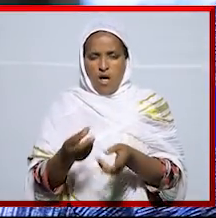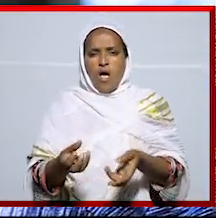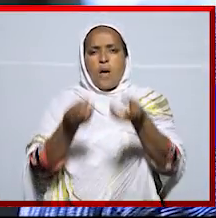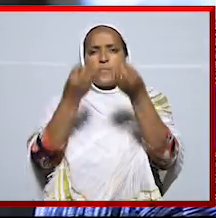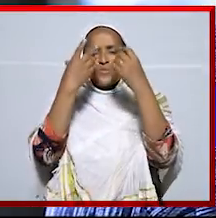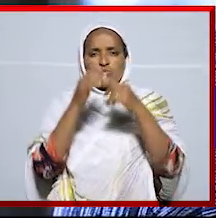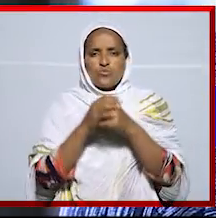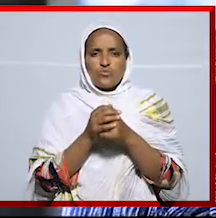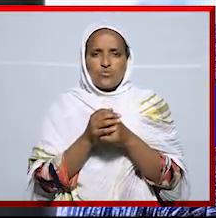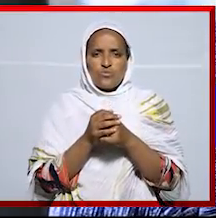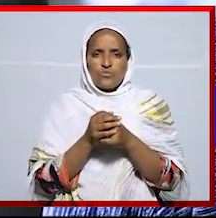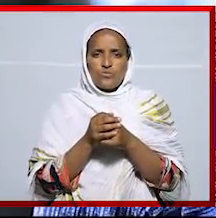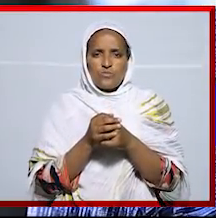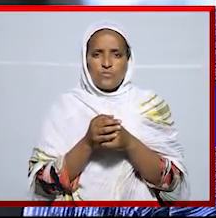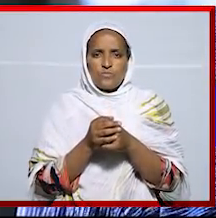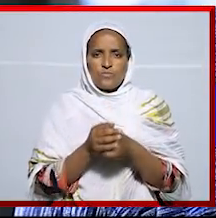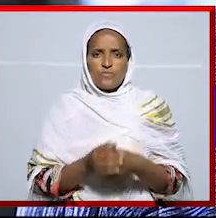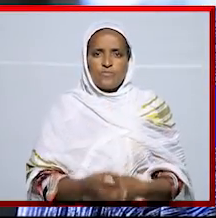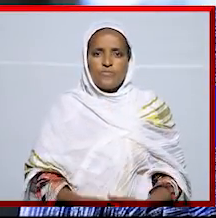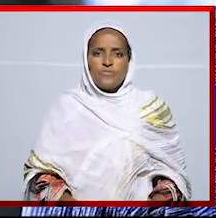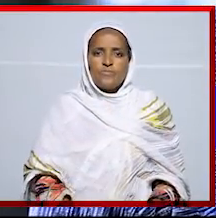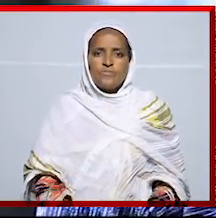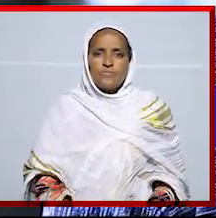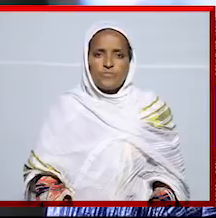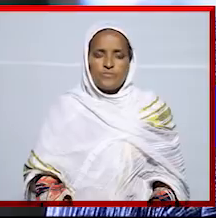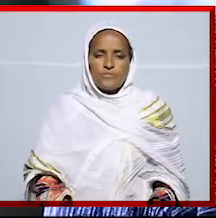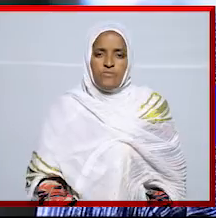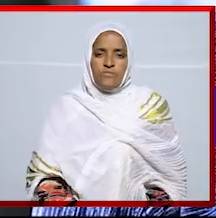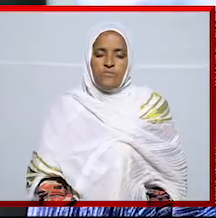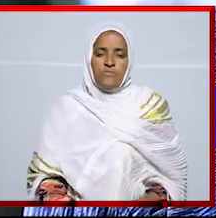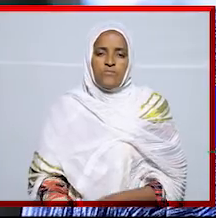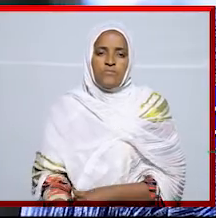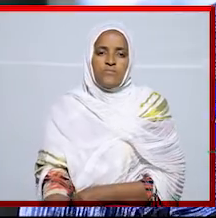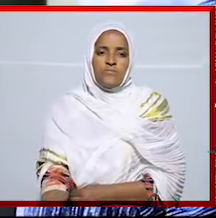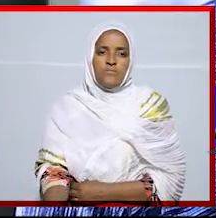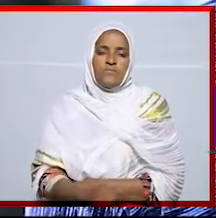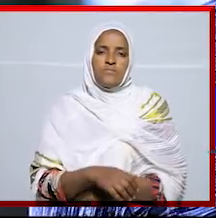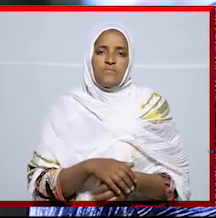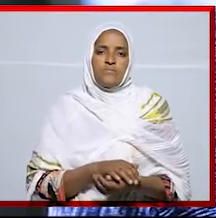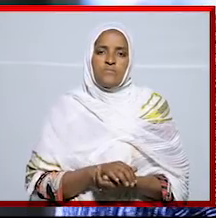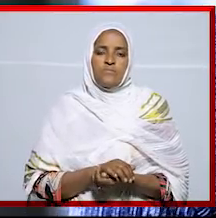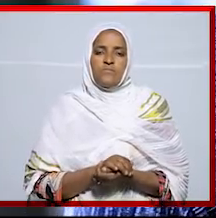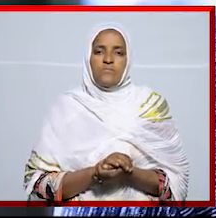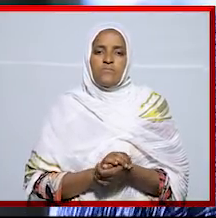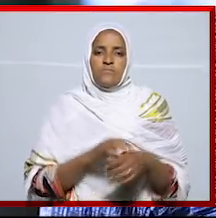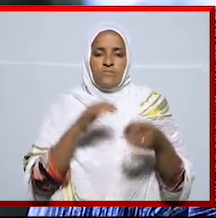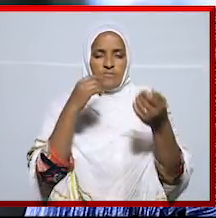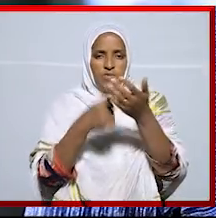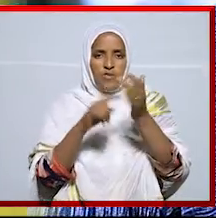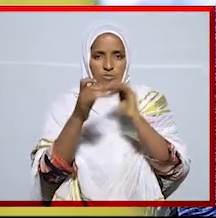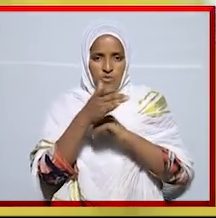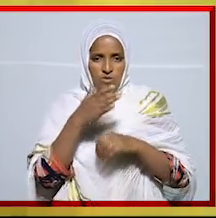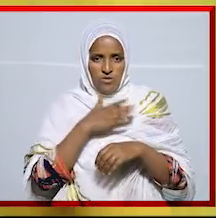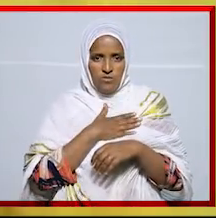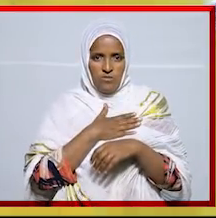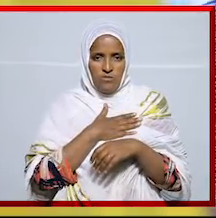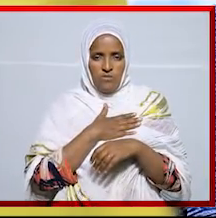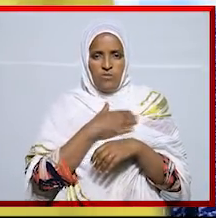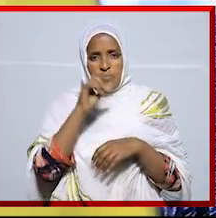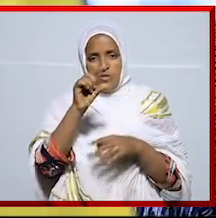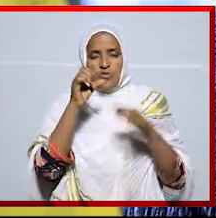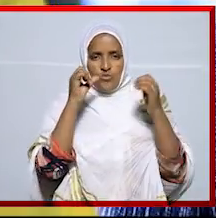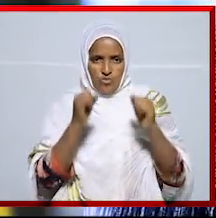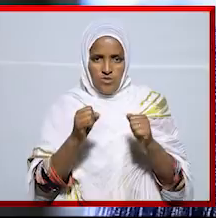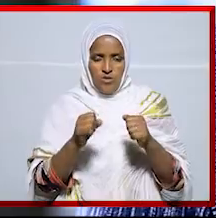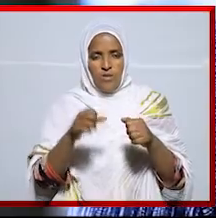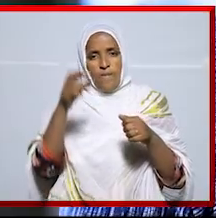ነገር አዘል መልእክቶችን ለሚሰሙ ሰዎች ጠቀሜታዊ ነገሮች አላቸው። ከጠቀሜታ አንጻር ያው በዋልትና ዝም ብሎ ነገር ደግሞ ለሚፈልግም ሰው